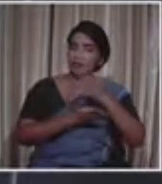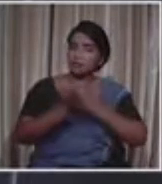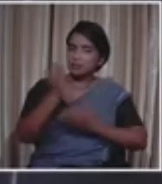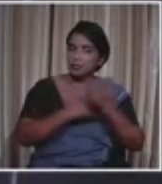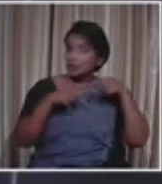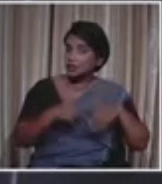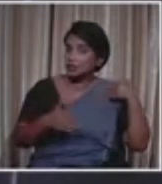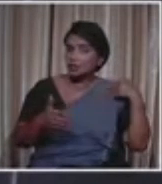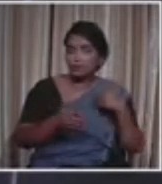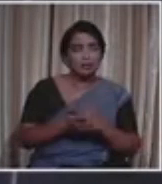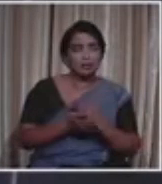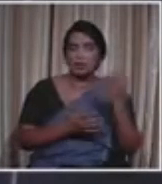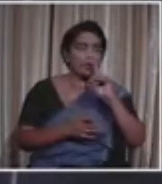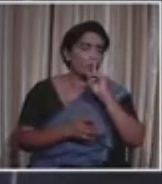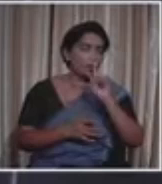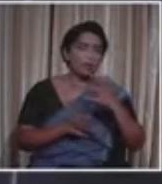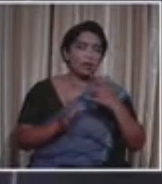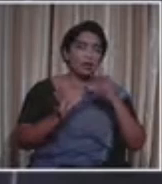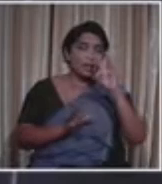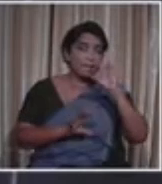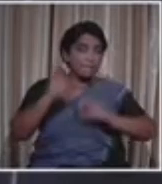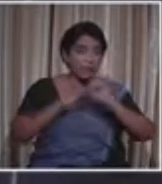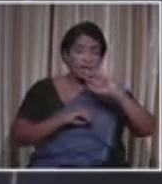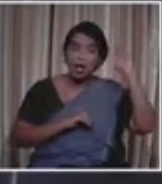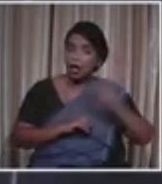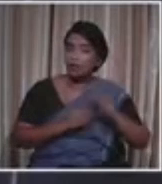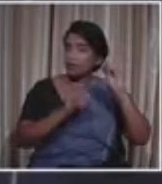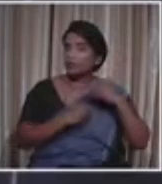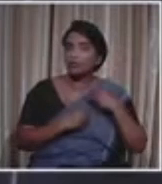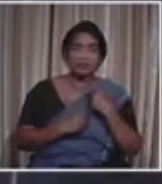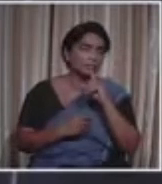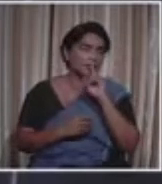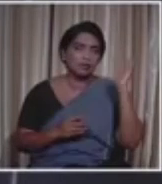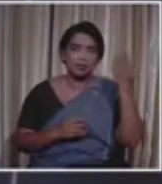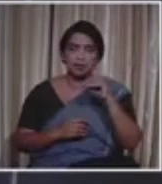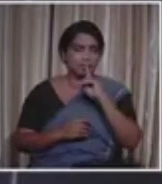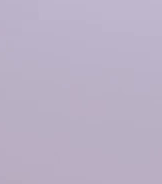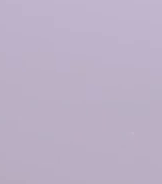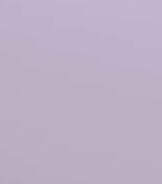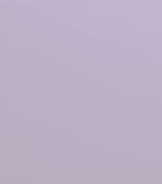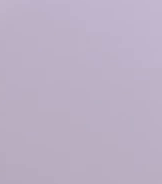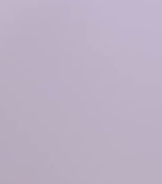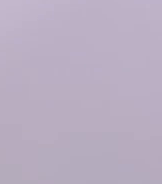මේ වෙනකත් එහෙම 135ක් අඩුවෙන් දෙනවා කියන එකක් අපිට කොහෙවත් ලැබිලා නැහැ.